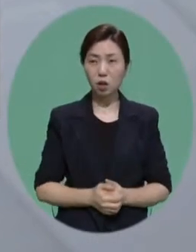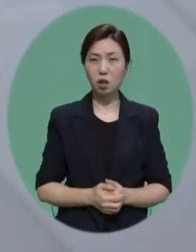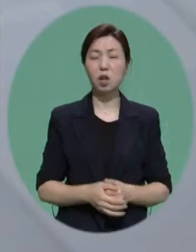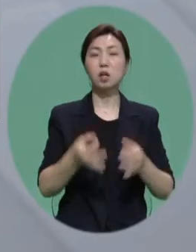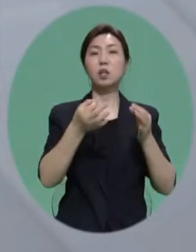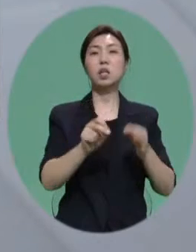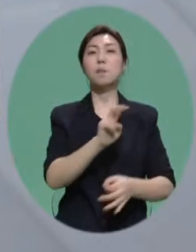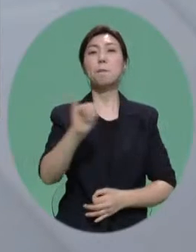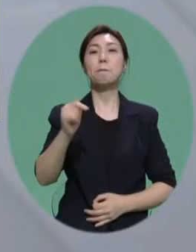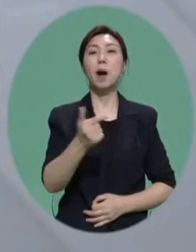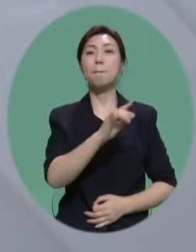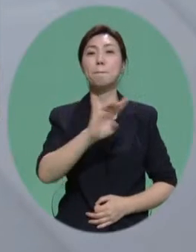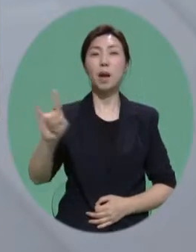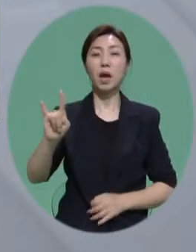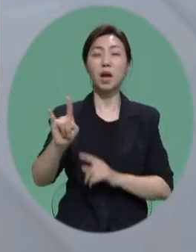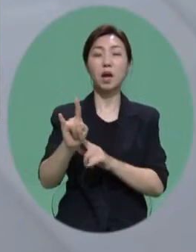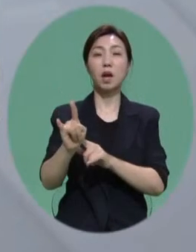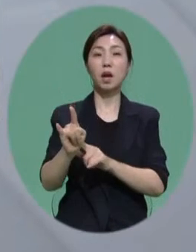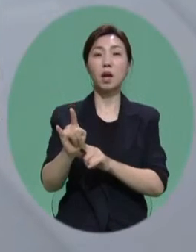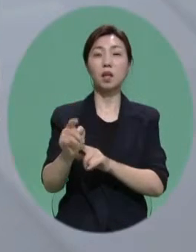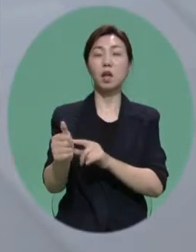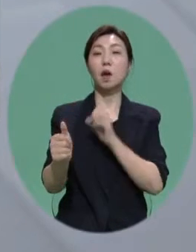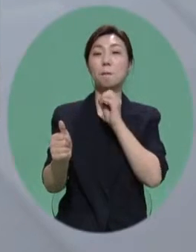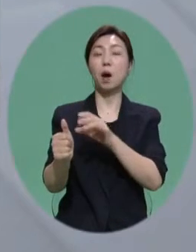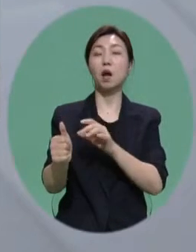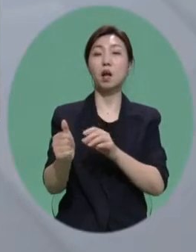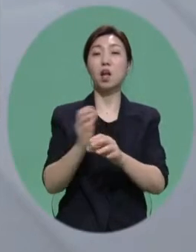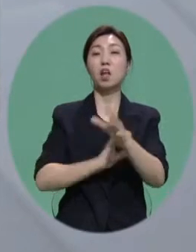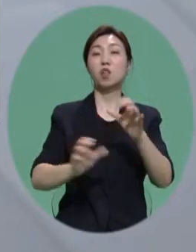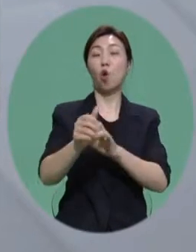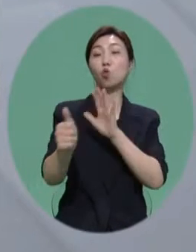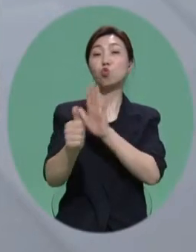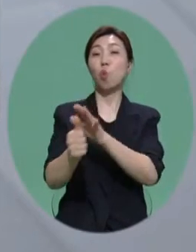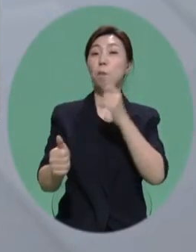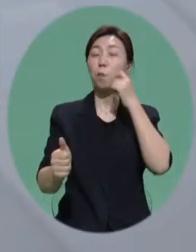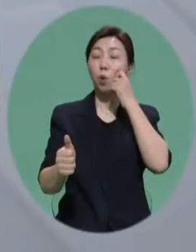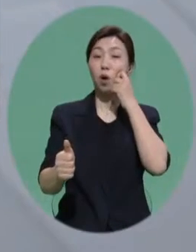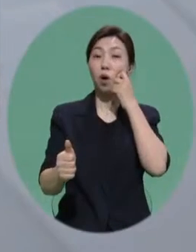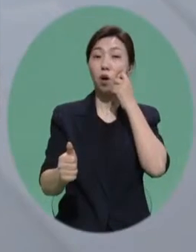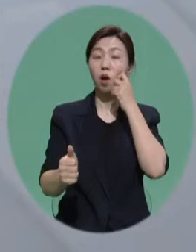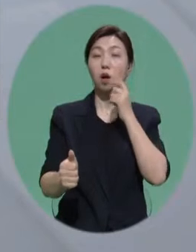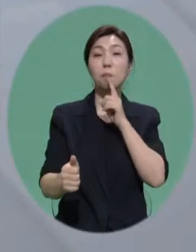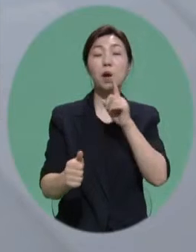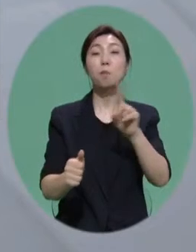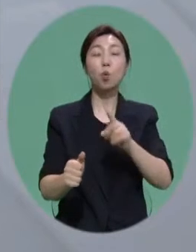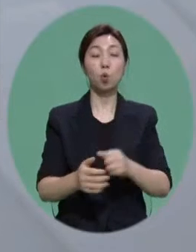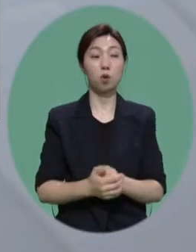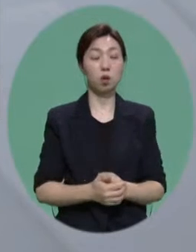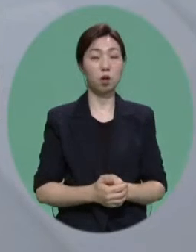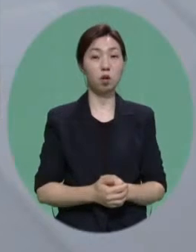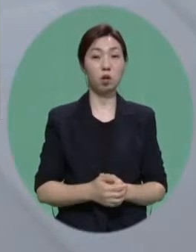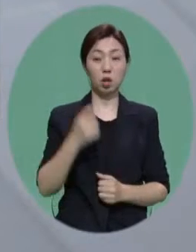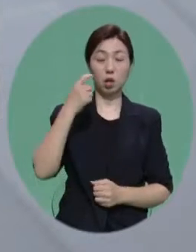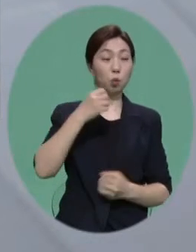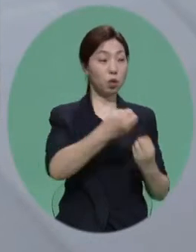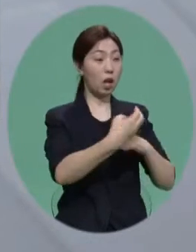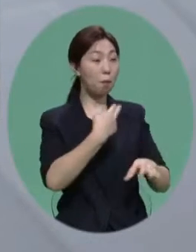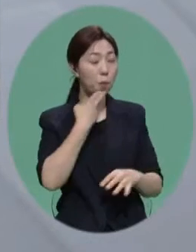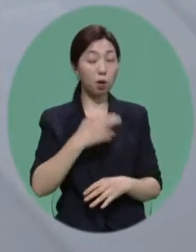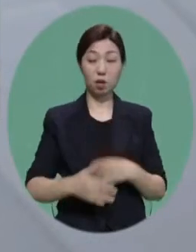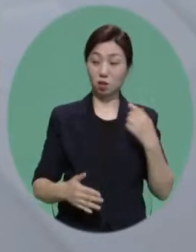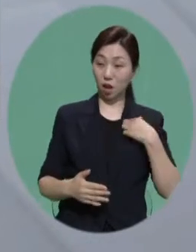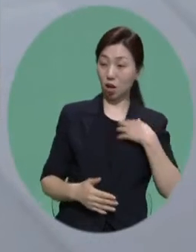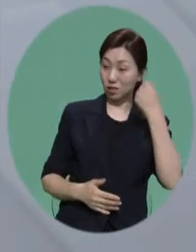줄 수 없다는 얘기를 뭐겠습니까 제가 조제 답은 안 하셨어 저한테 질문 하지 마시고 제가